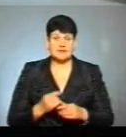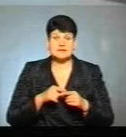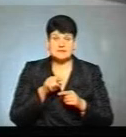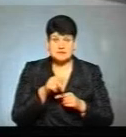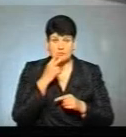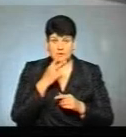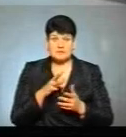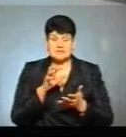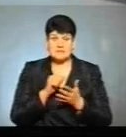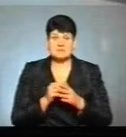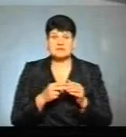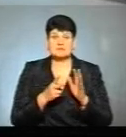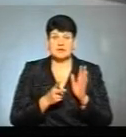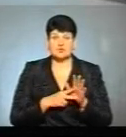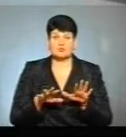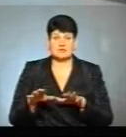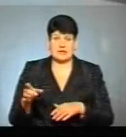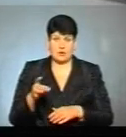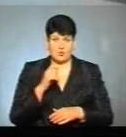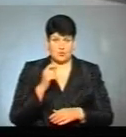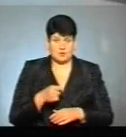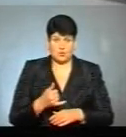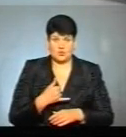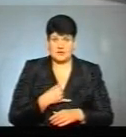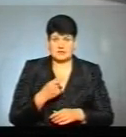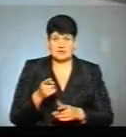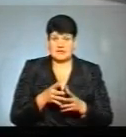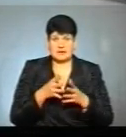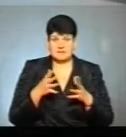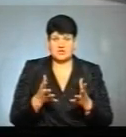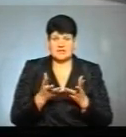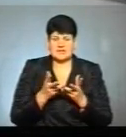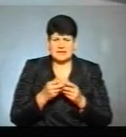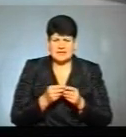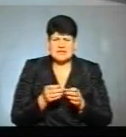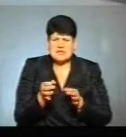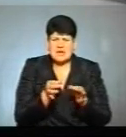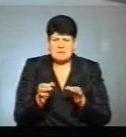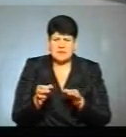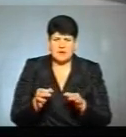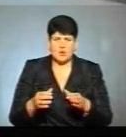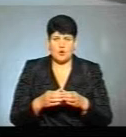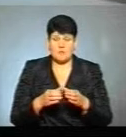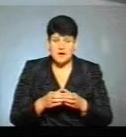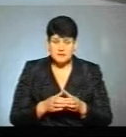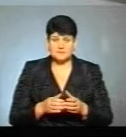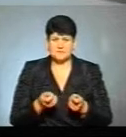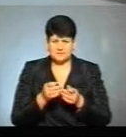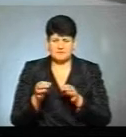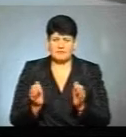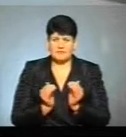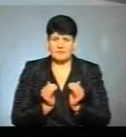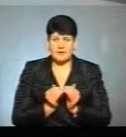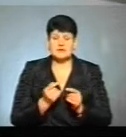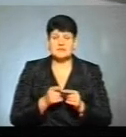показником ми займаємо 17-ту позицію серед регіонів України. У нас одна з найбільших кількість дрібних громад. Саме дрібні громади за аналізом їхньої